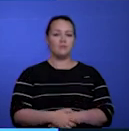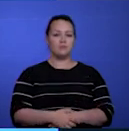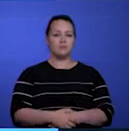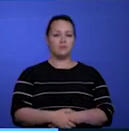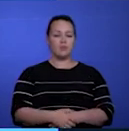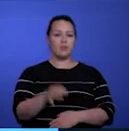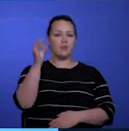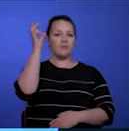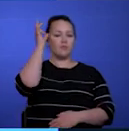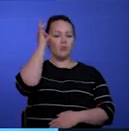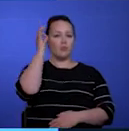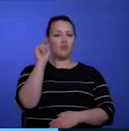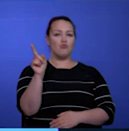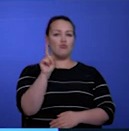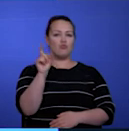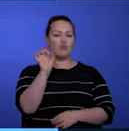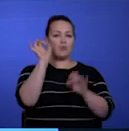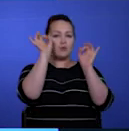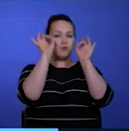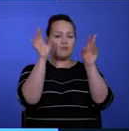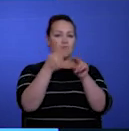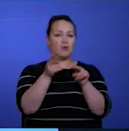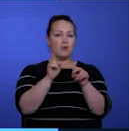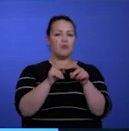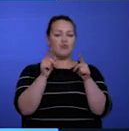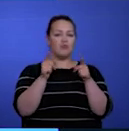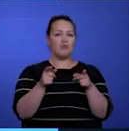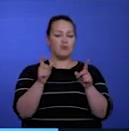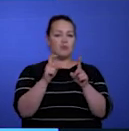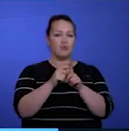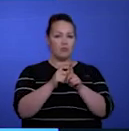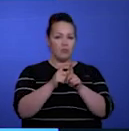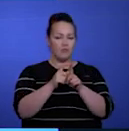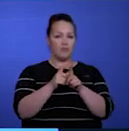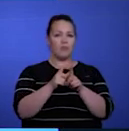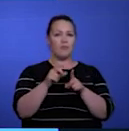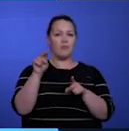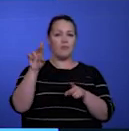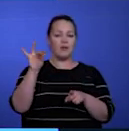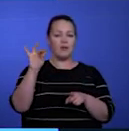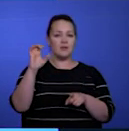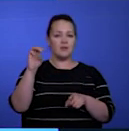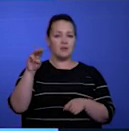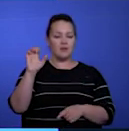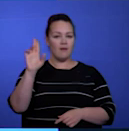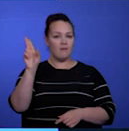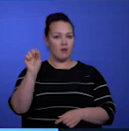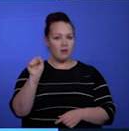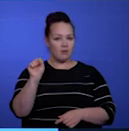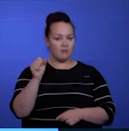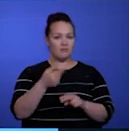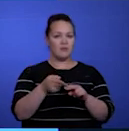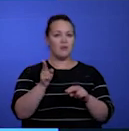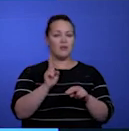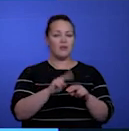что же нам известно об этих частях слова приставка до приставка